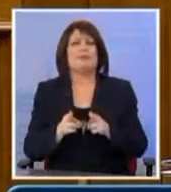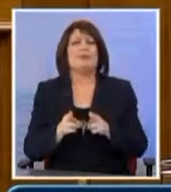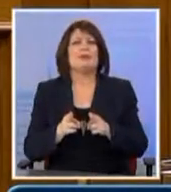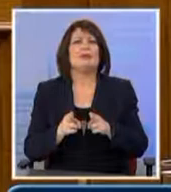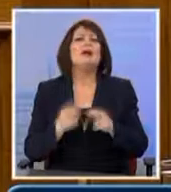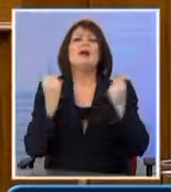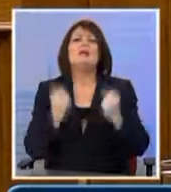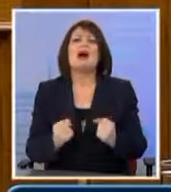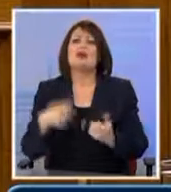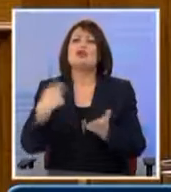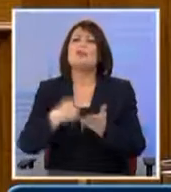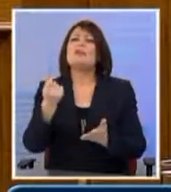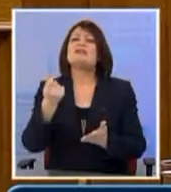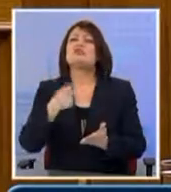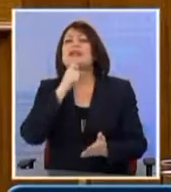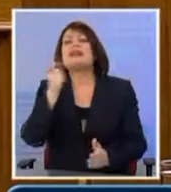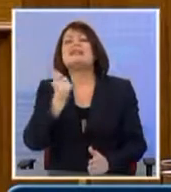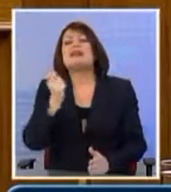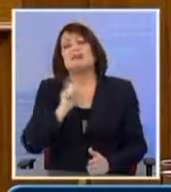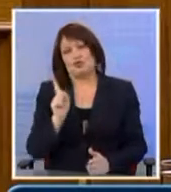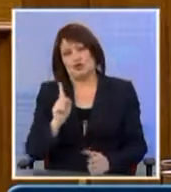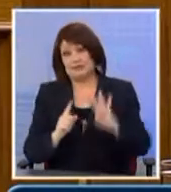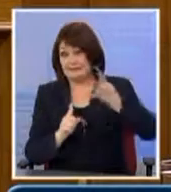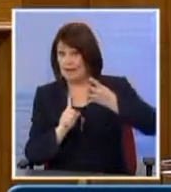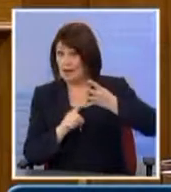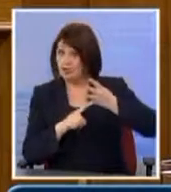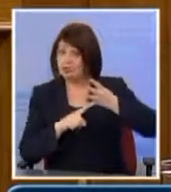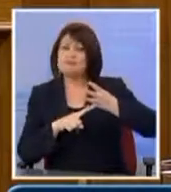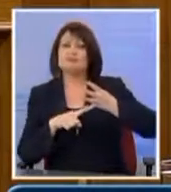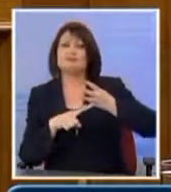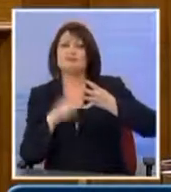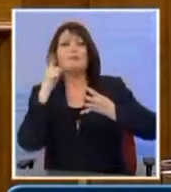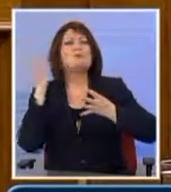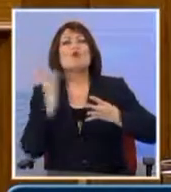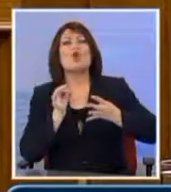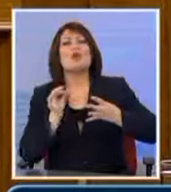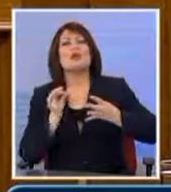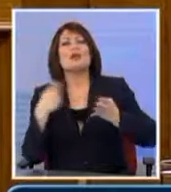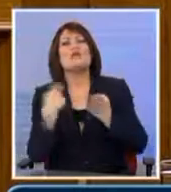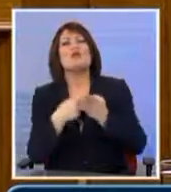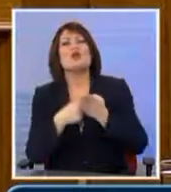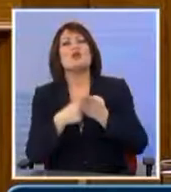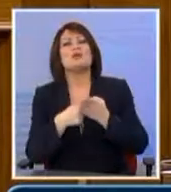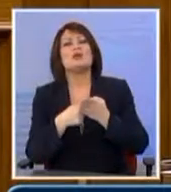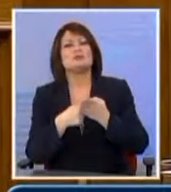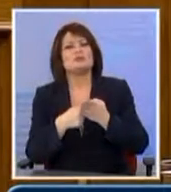επιβάρηση των μισθωτών και συνταξιούχων. Τέταρτο, εξορθολογίζει τη φορολογική μεταχείριση